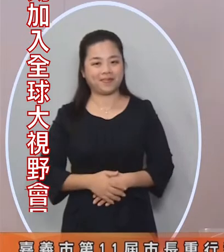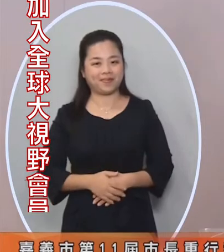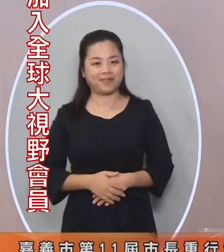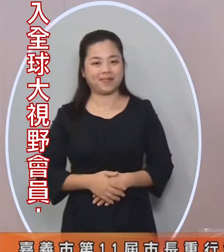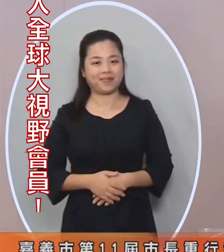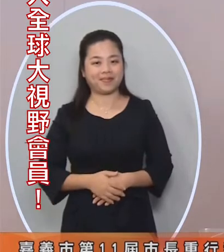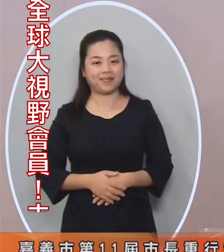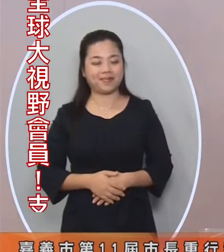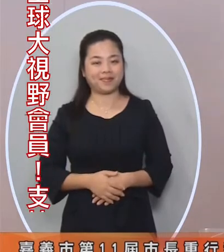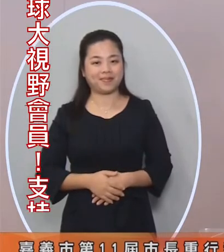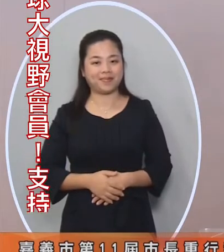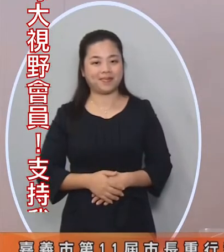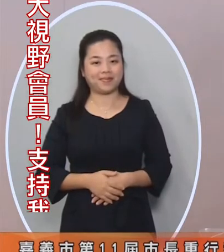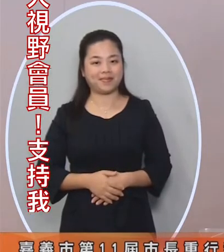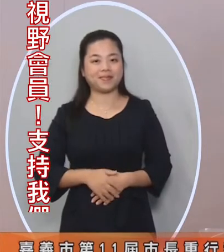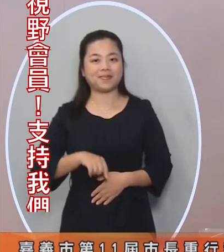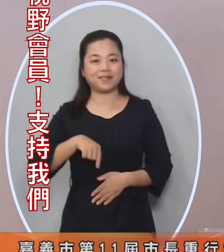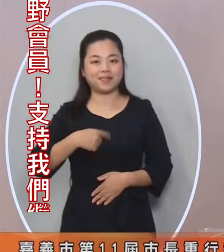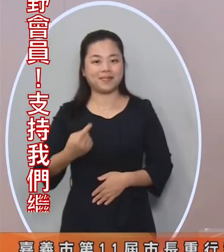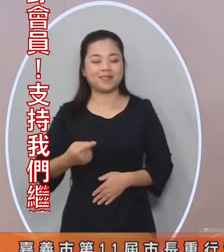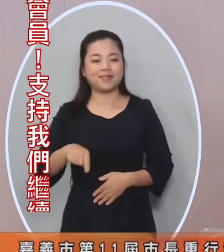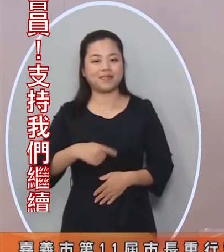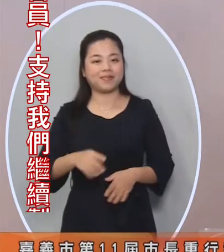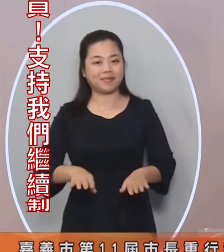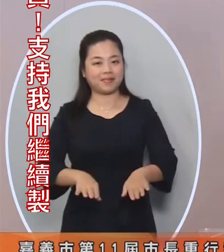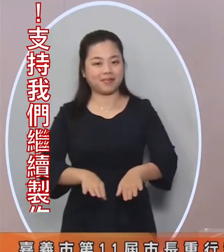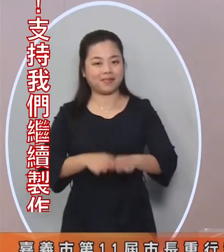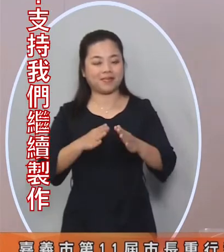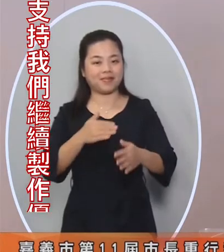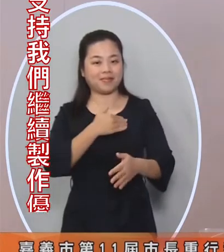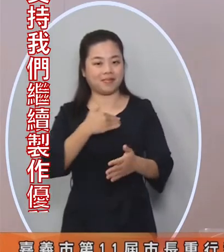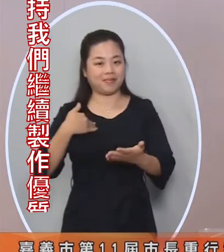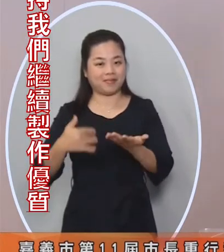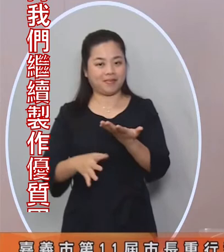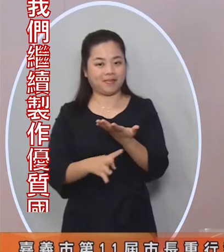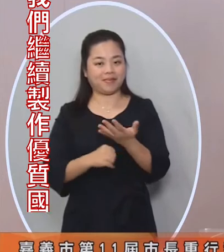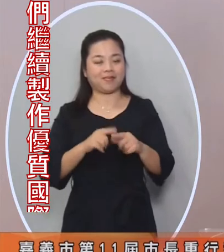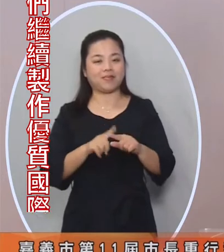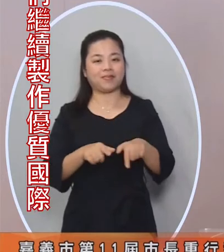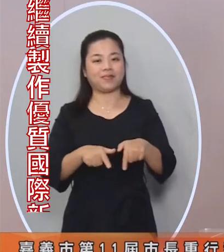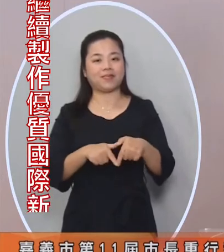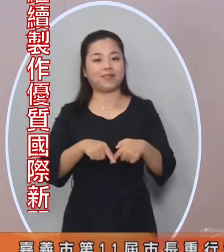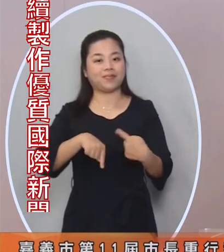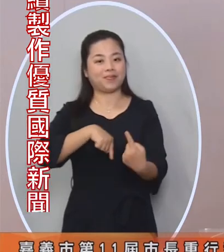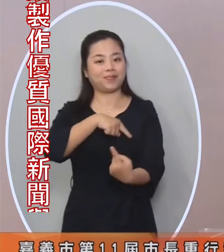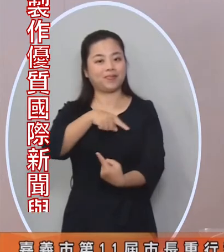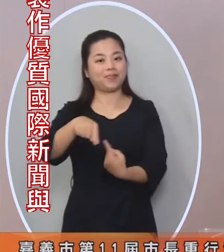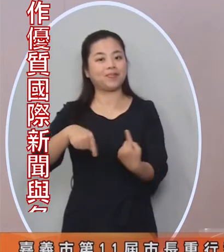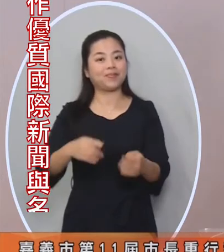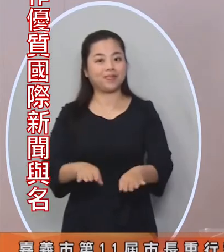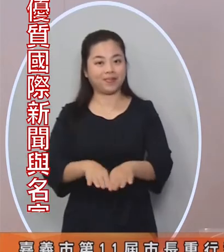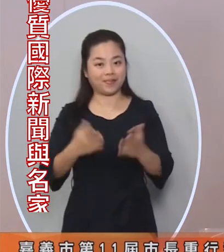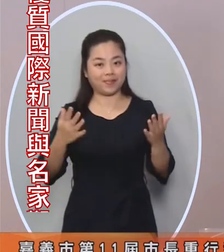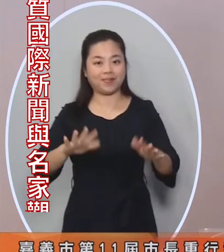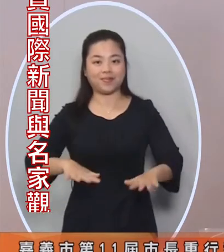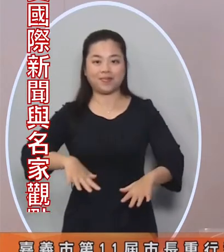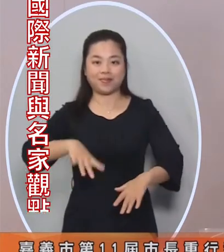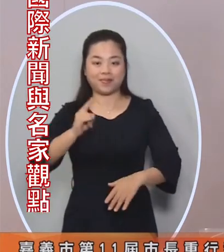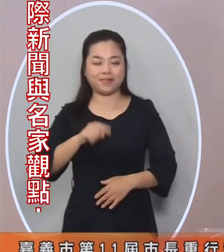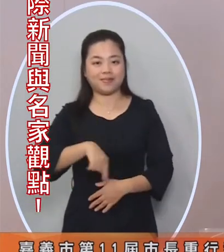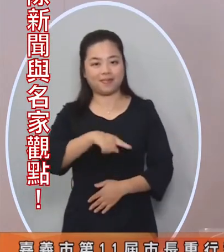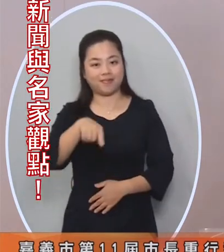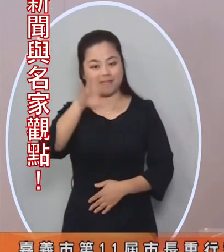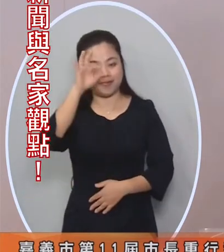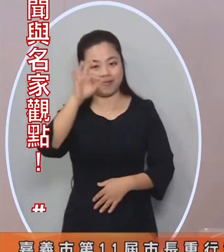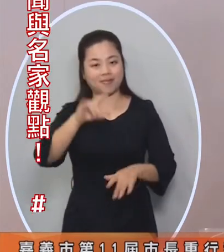，amazing。接下来我们要开启能量中心，让能量转动起来。首先，我们看到